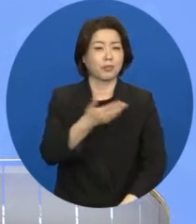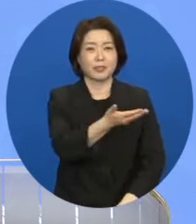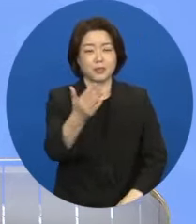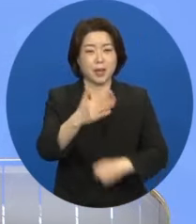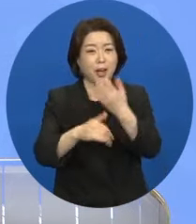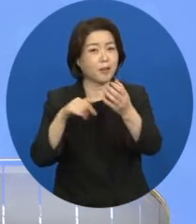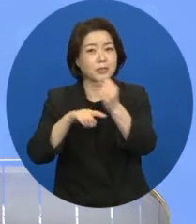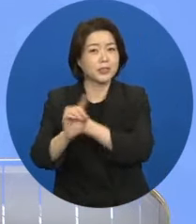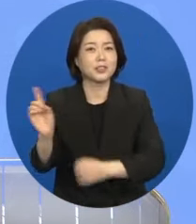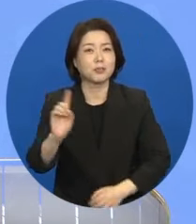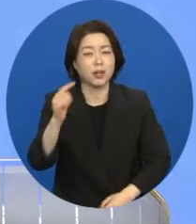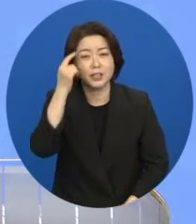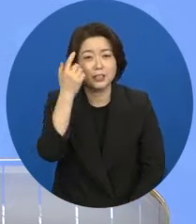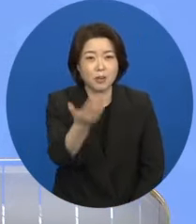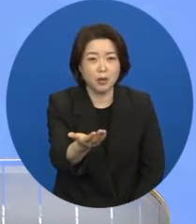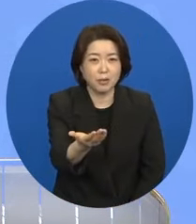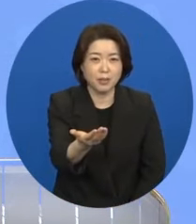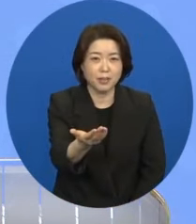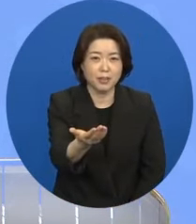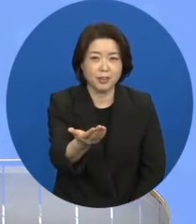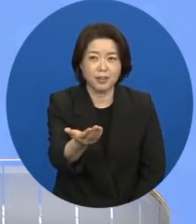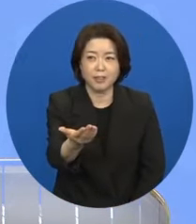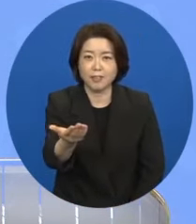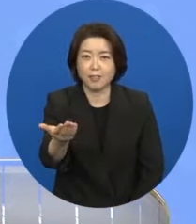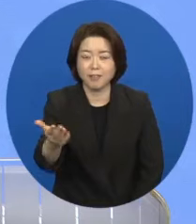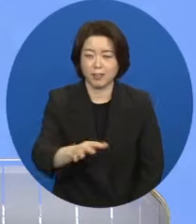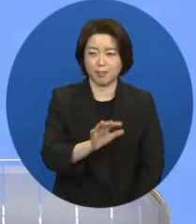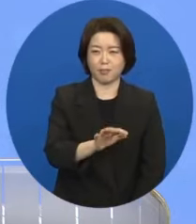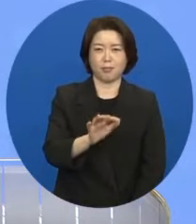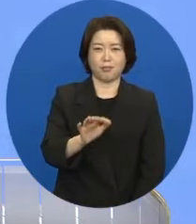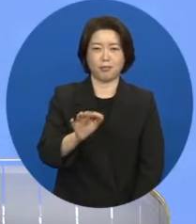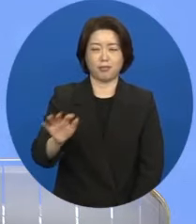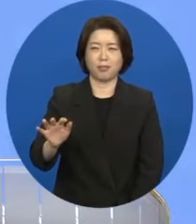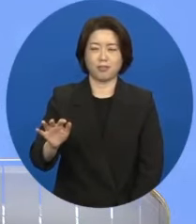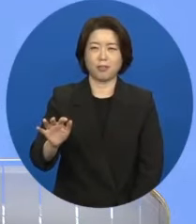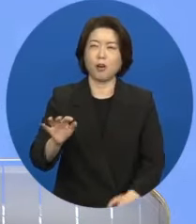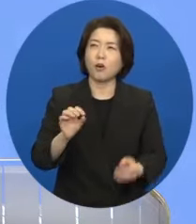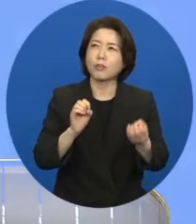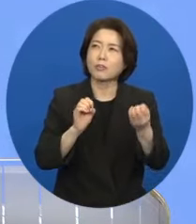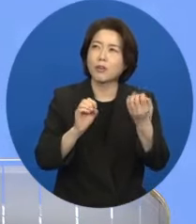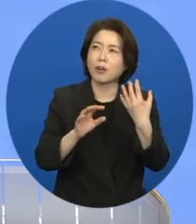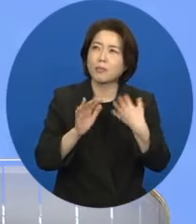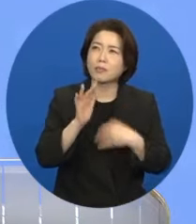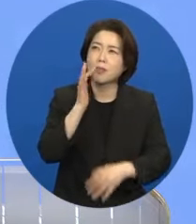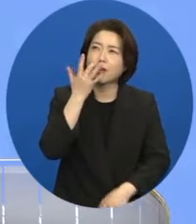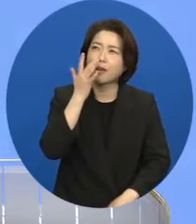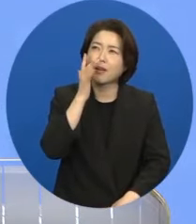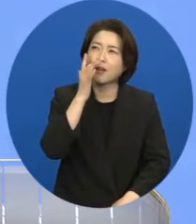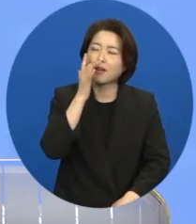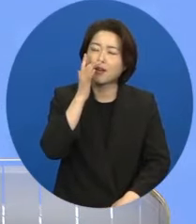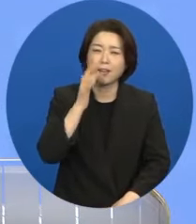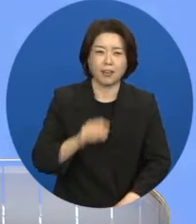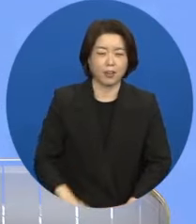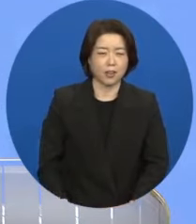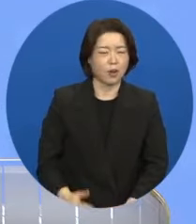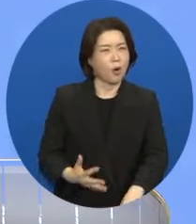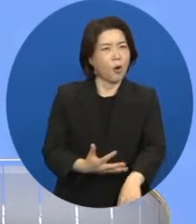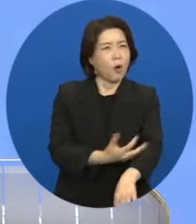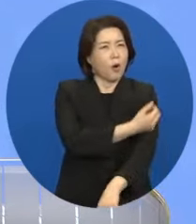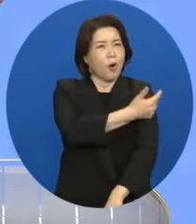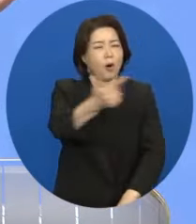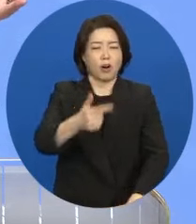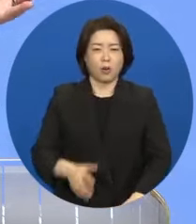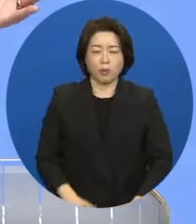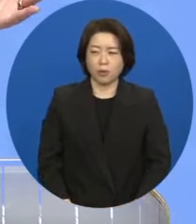무엇이죠라고 질문하면 이렇게 뭔가 답변하기가 좀 애매합니다 너무 큰 거 같고 너무